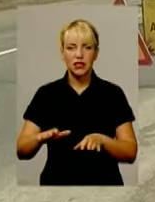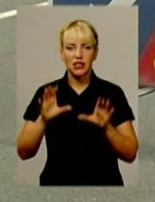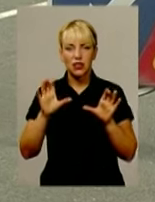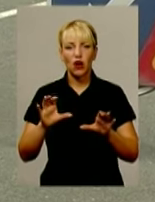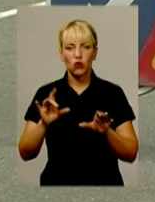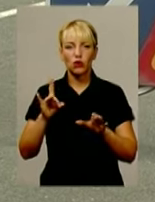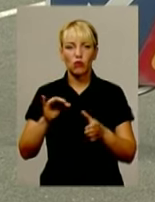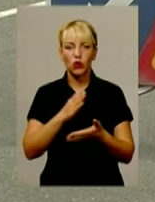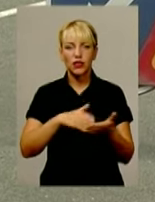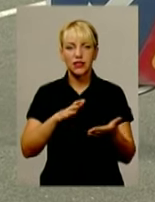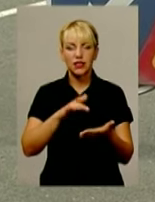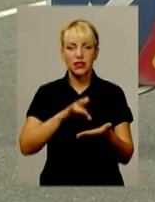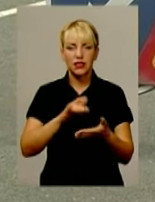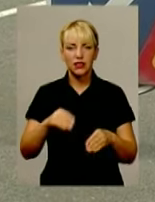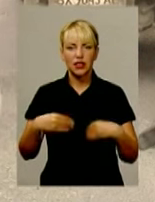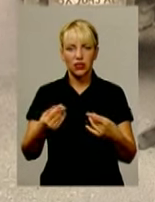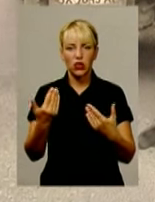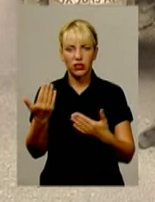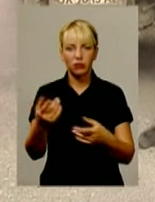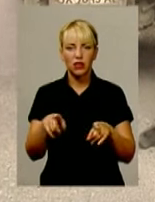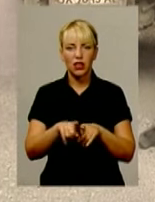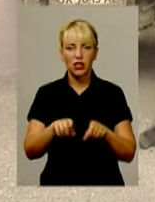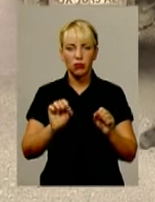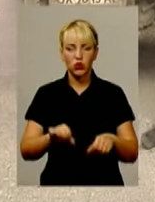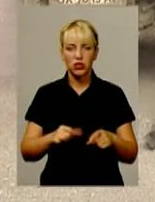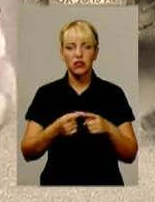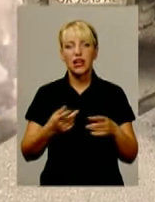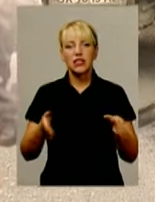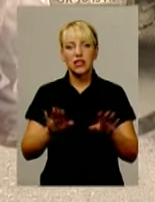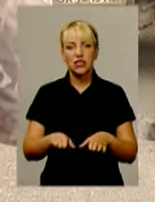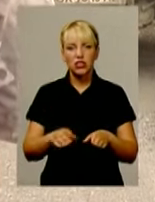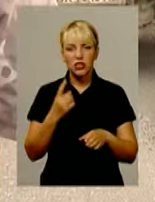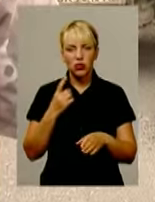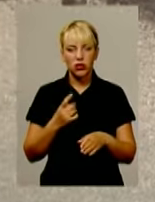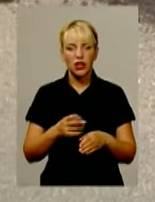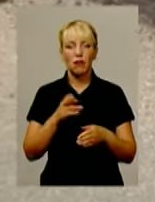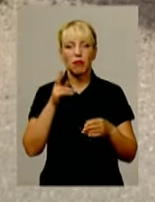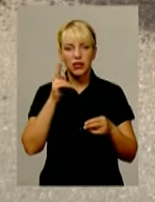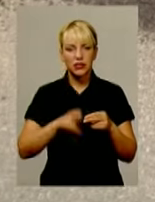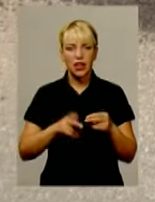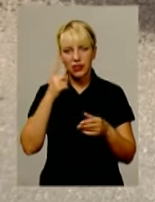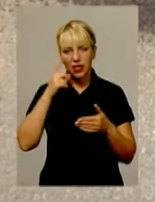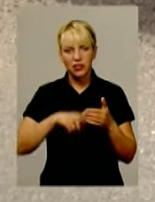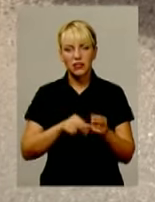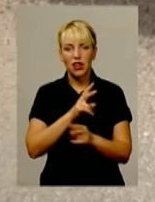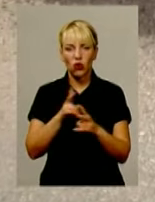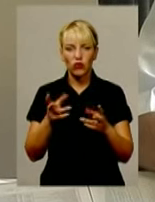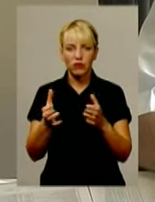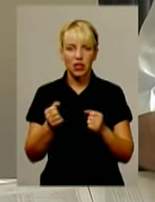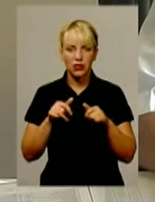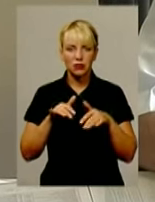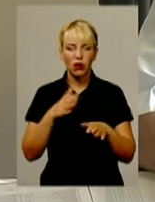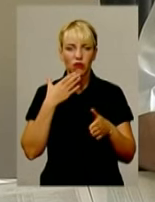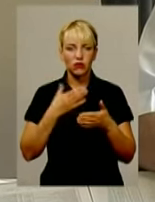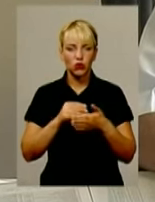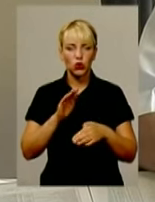надає їм такі можливості. Залишається лише одне – перестати сподіватися на когось, взяти справу у власні руки і почати працювати.